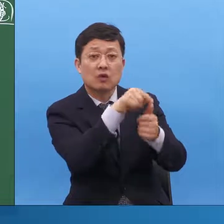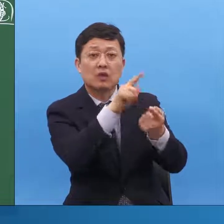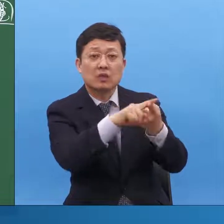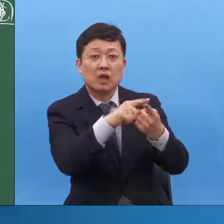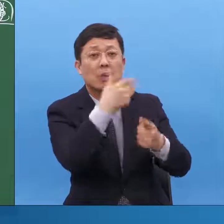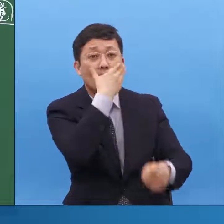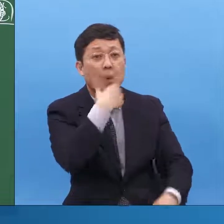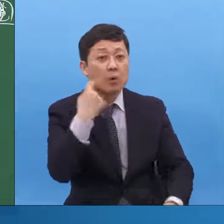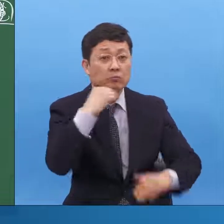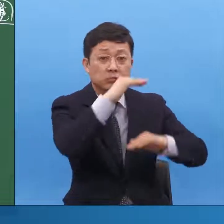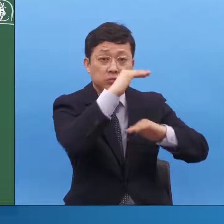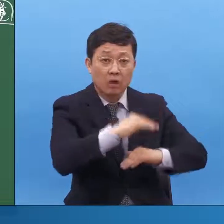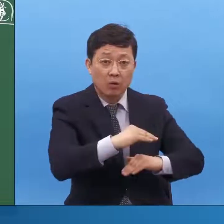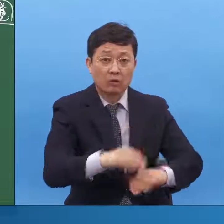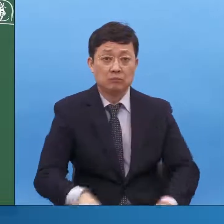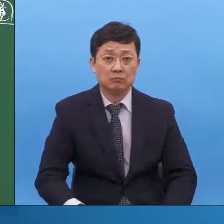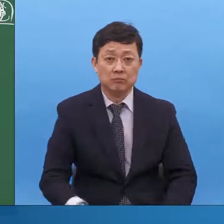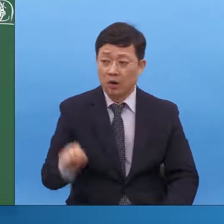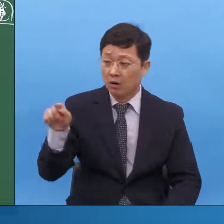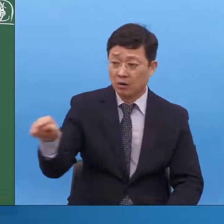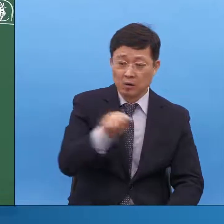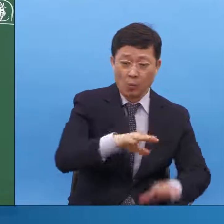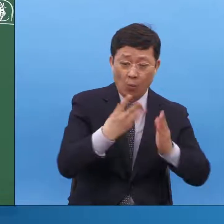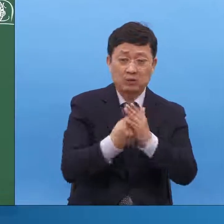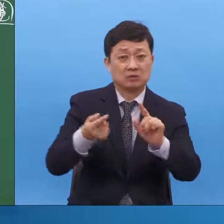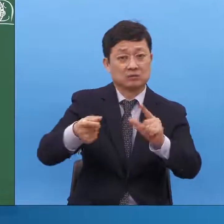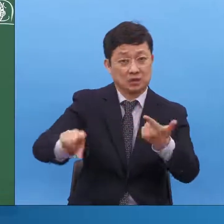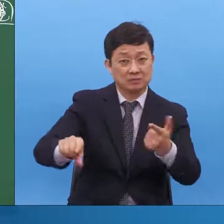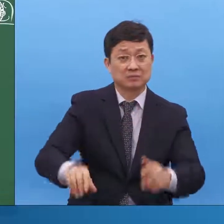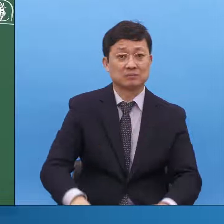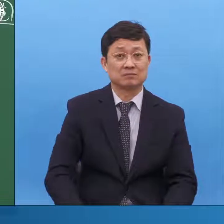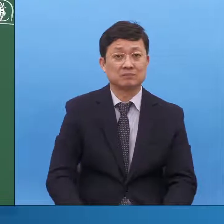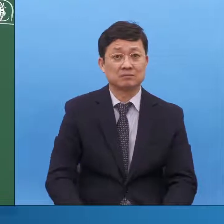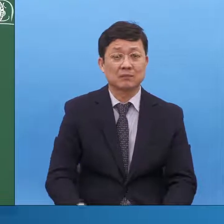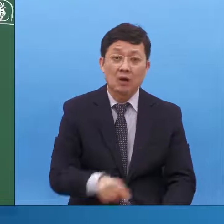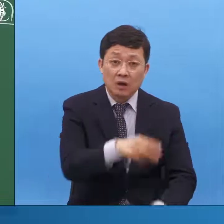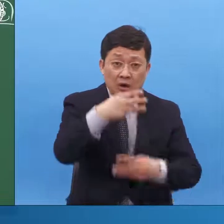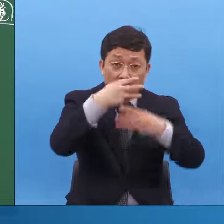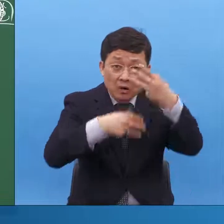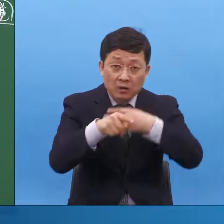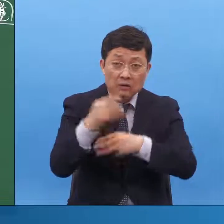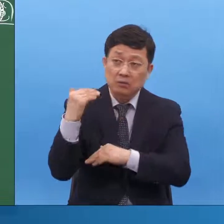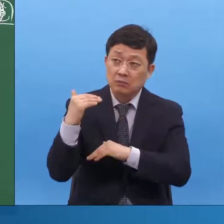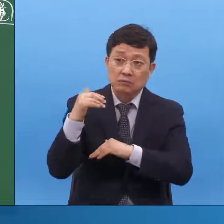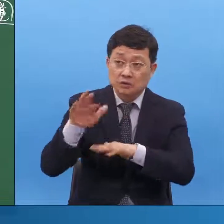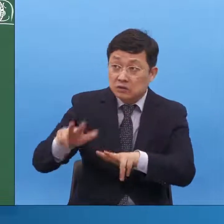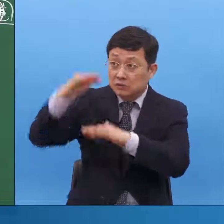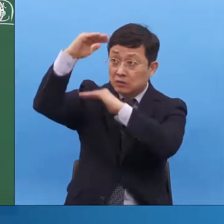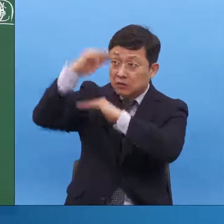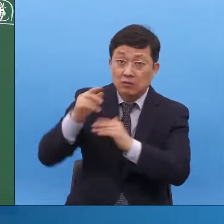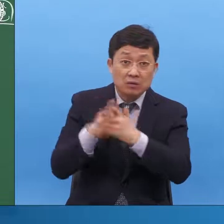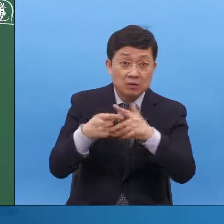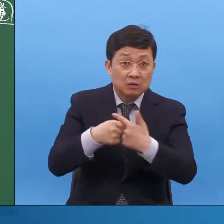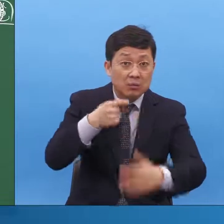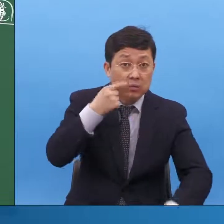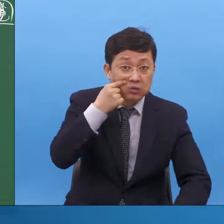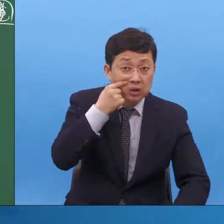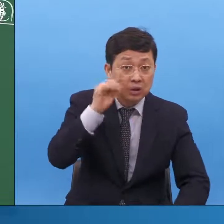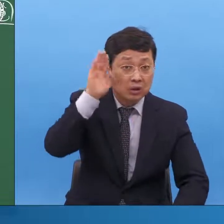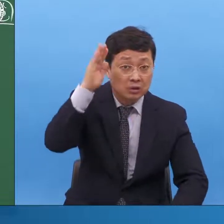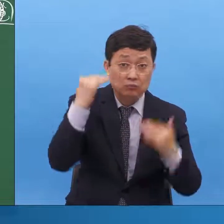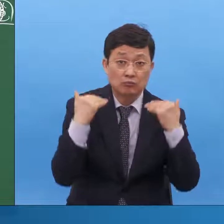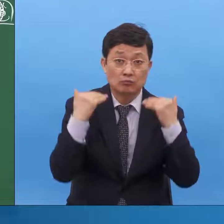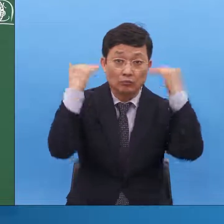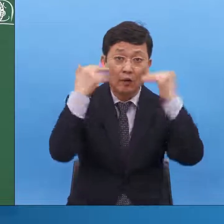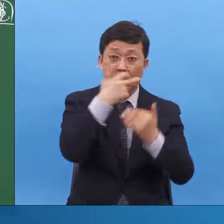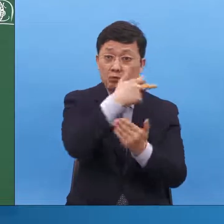different. 꼭 기억해야 돼. 렘넌트들 이거 지금 못 알아들으면 어른 되면 그래요. And so you have to remember right now, remnants, because once you become an adult, it will be